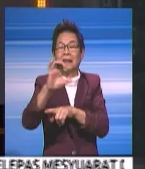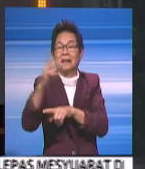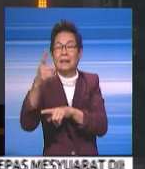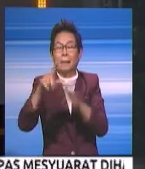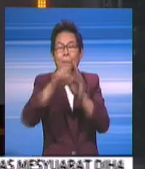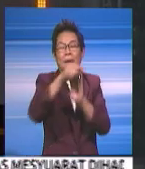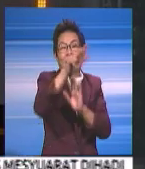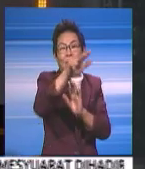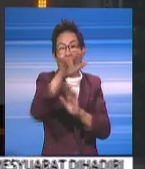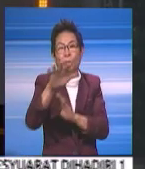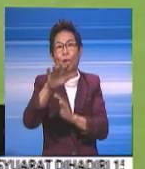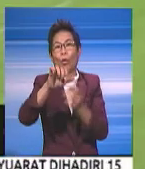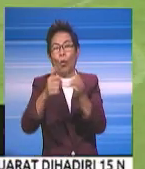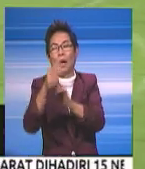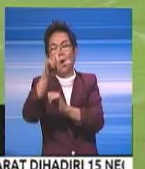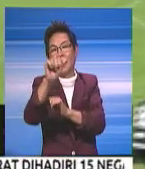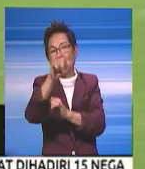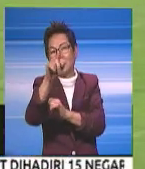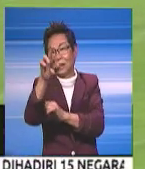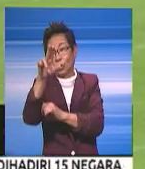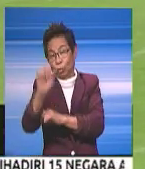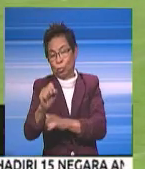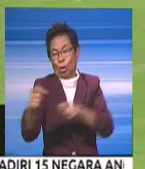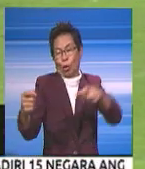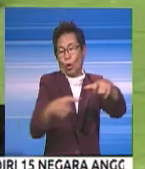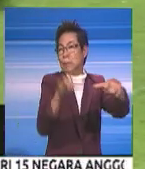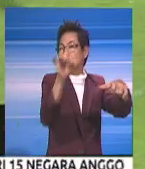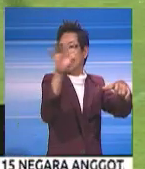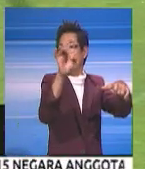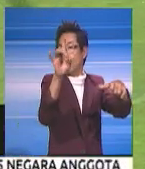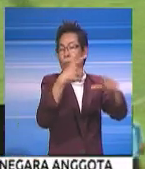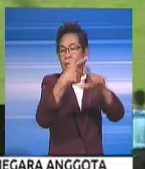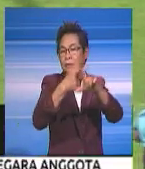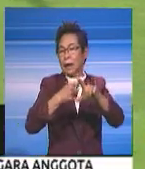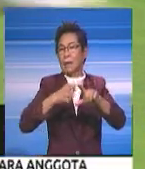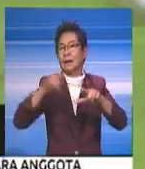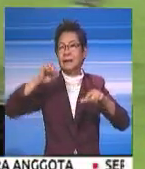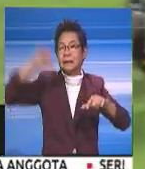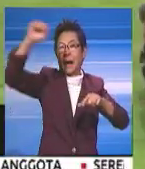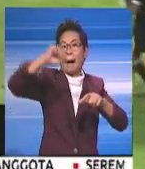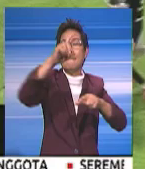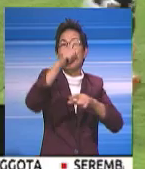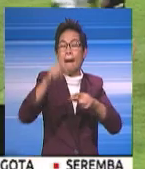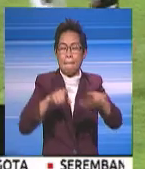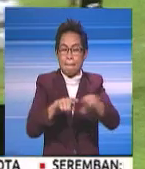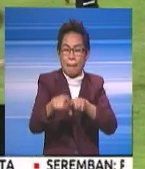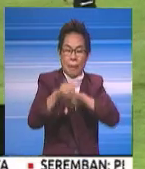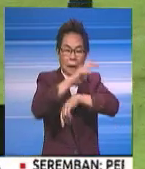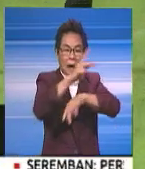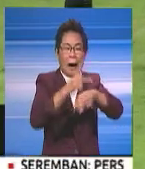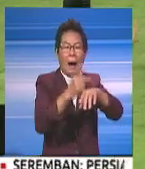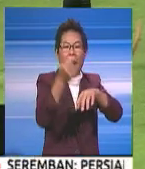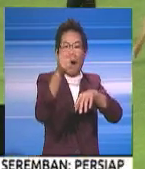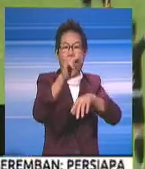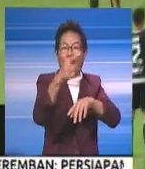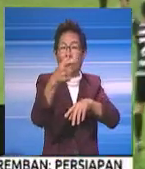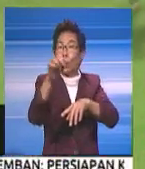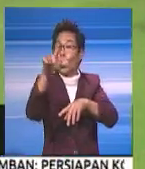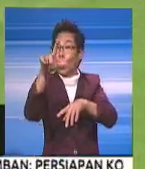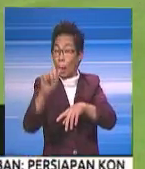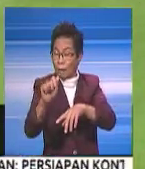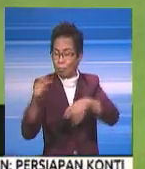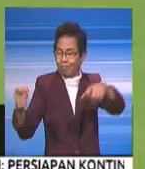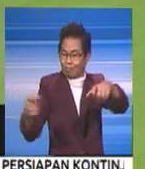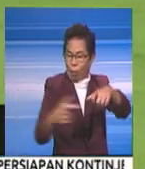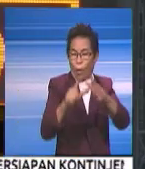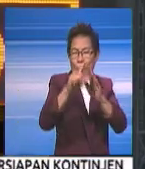oleh Lazarus Kaimbi. Manakala gol tunggal skuad Tambadau dijaringkan bekas penyerang kebangsaan Angola Agunaldo Mendes